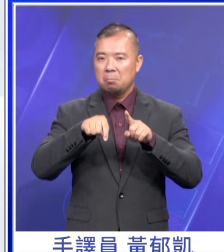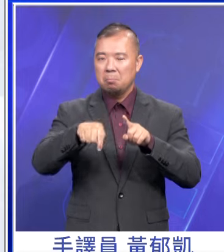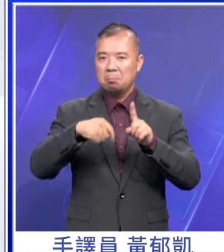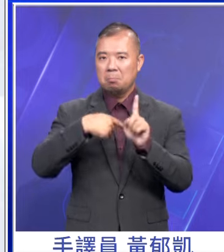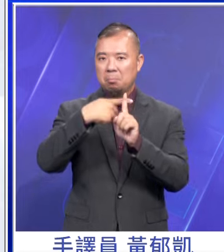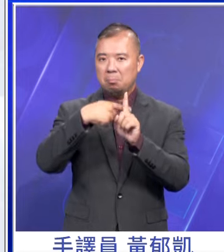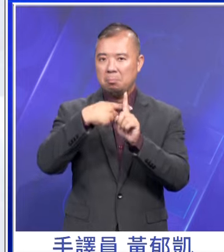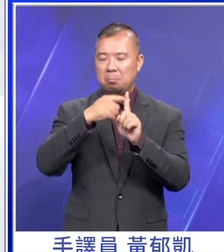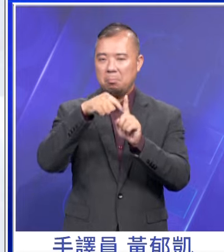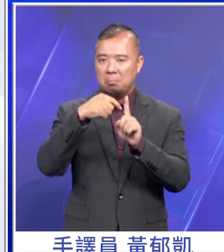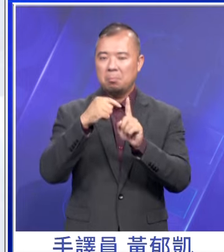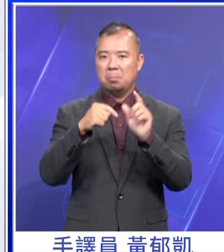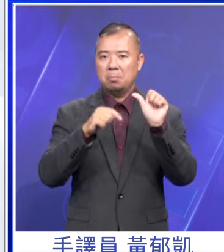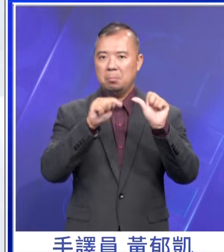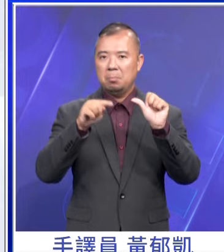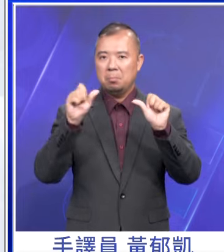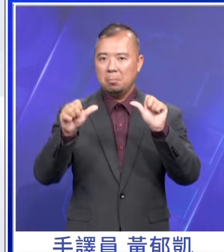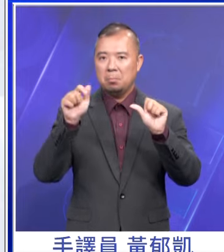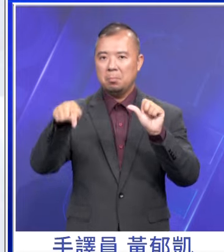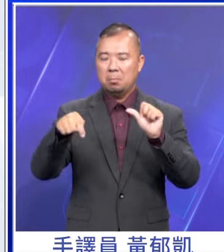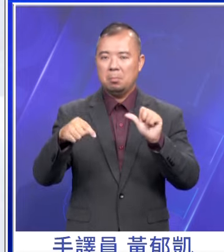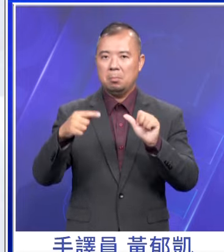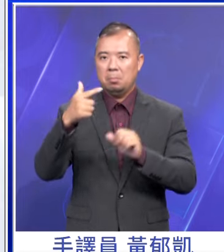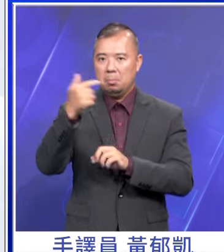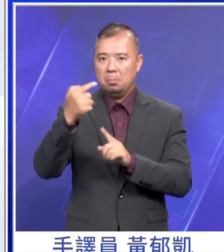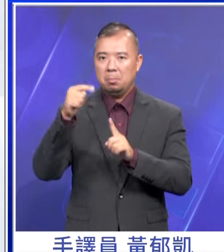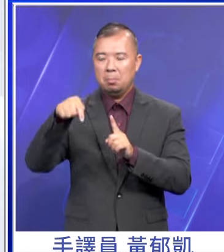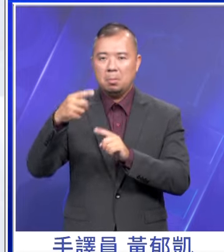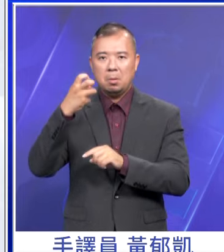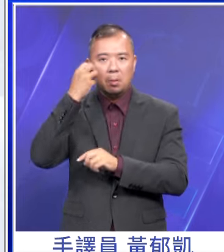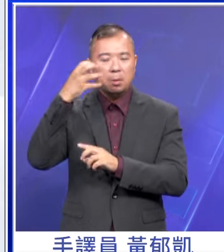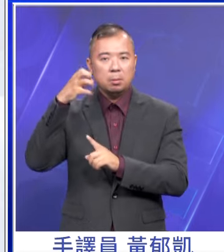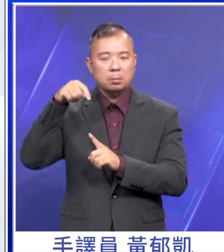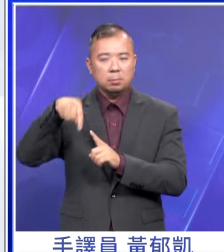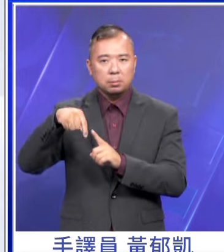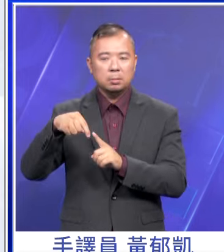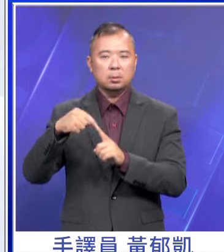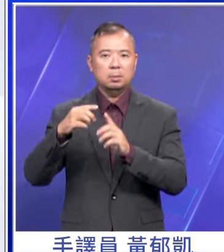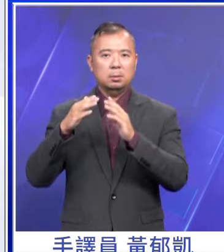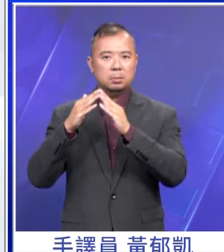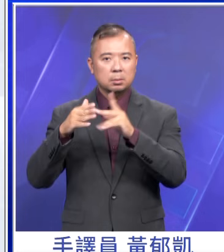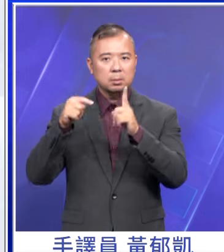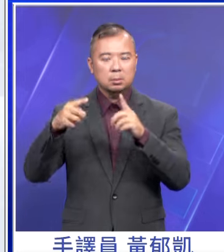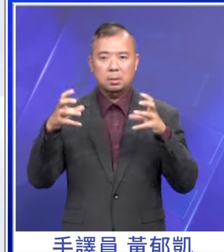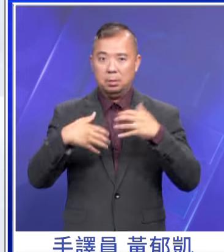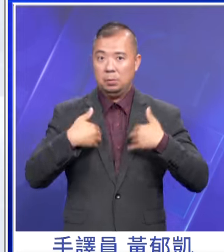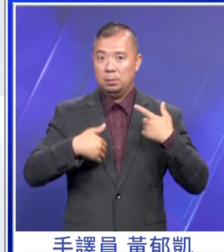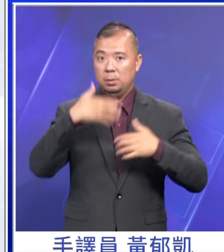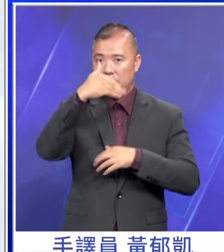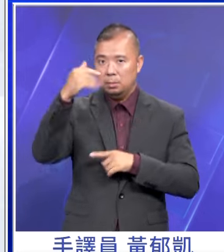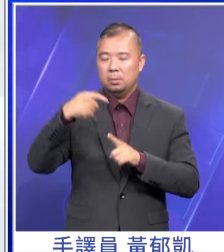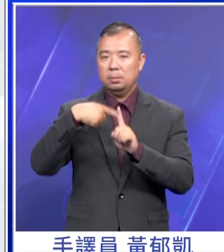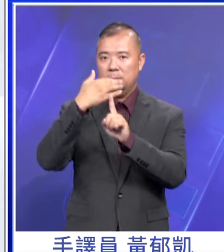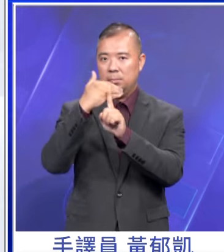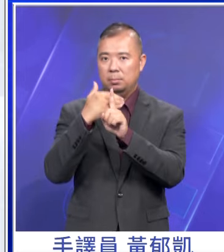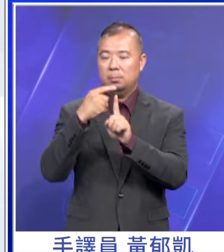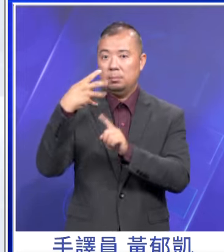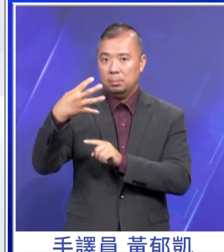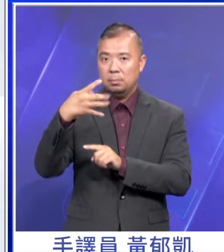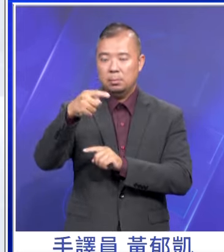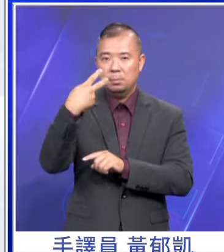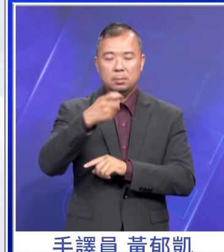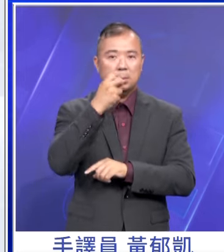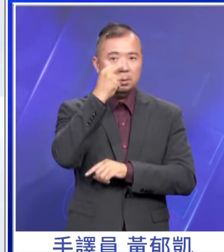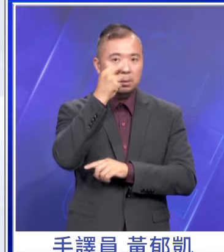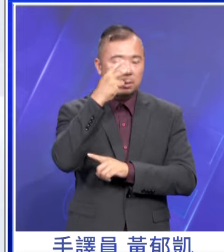地最大震度在花莲县的岩寮有4级，花莲市跟合欢山这边也都有4级。那么包含像是在宜兰的